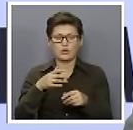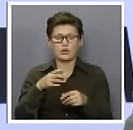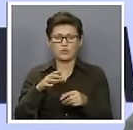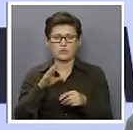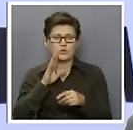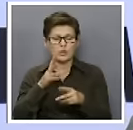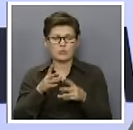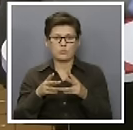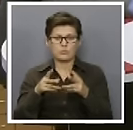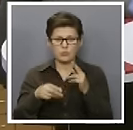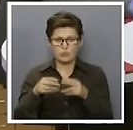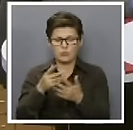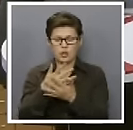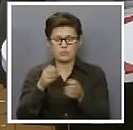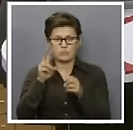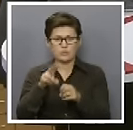біз мамандарымызға